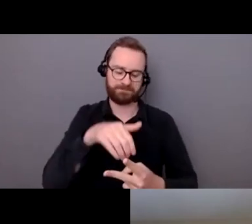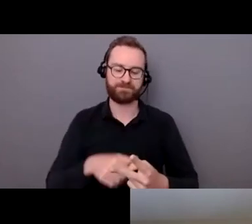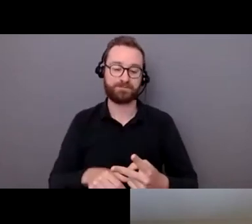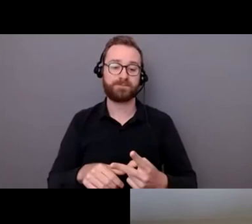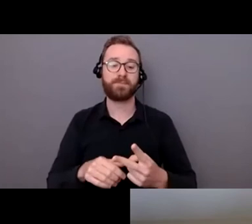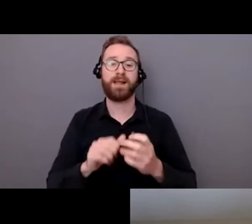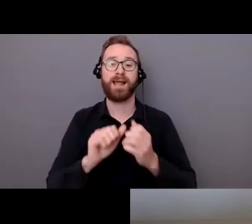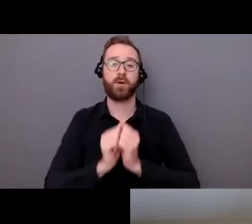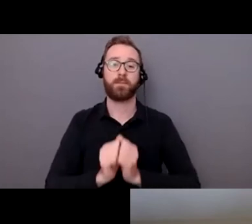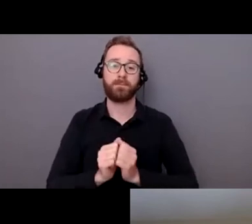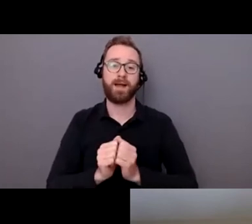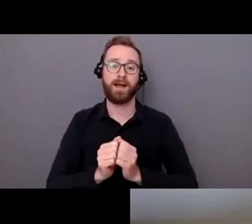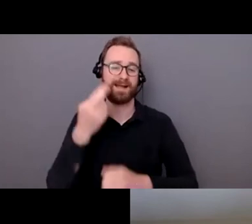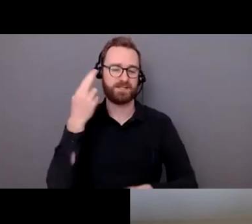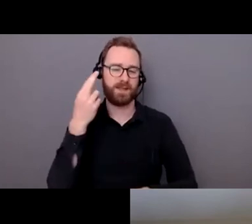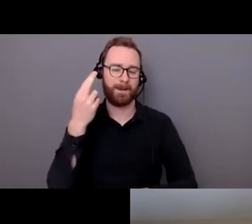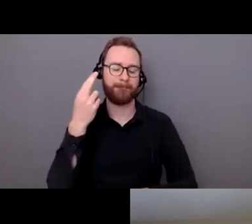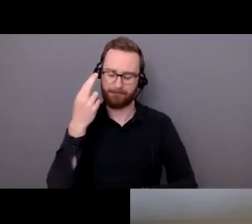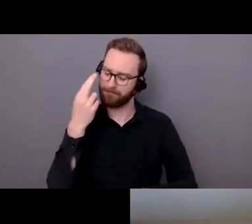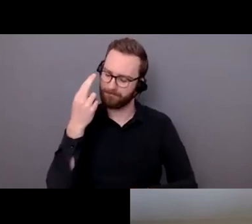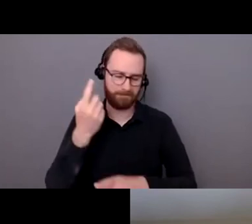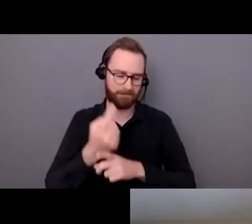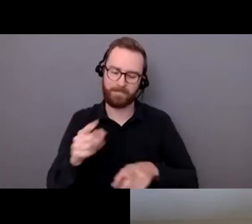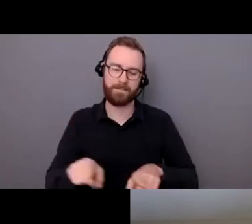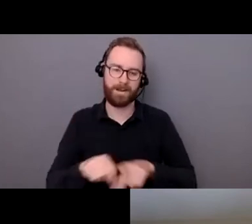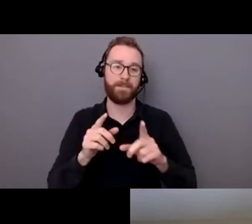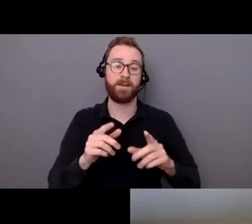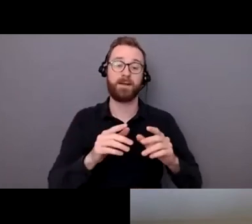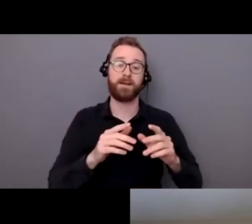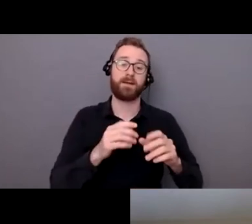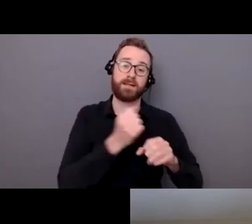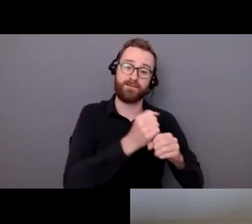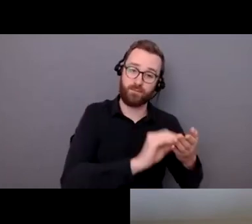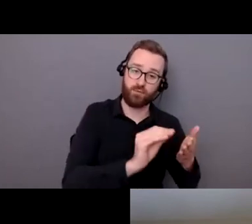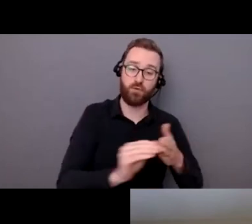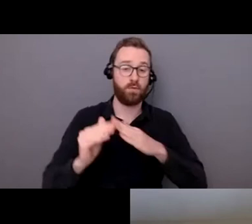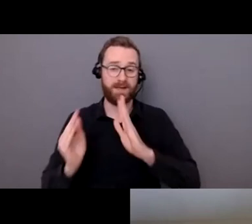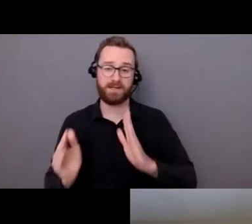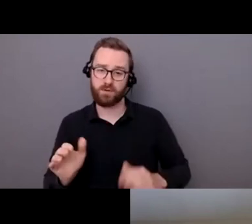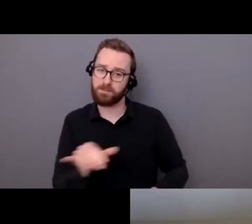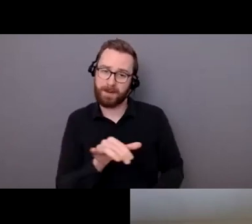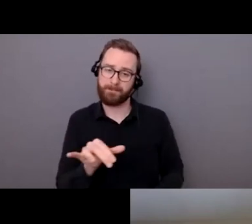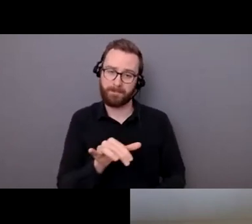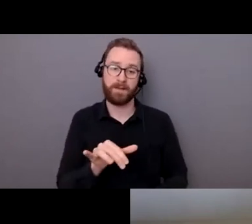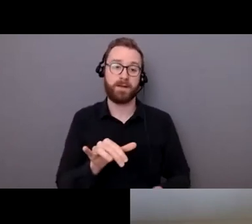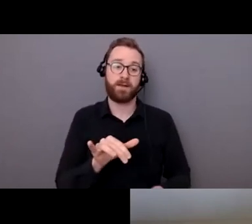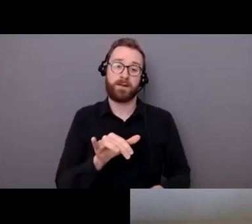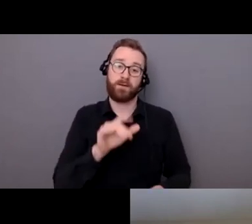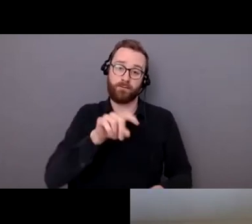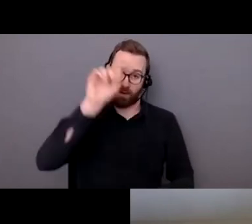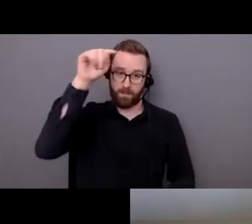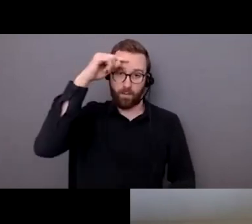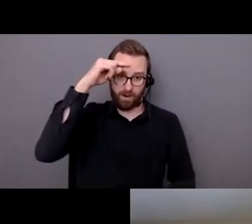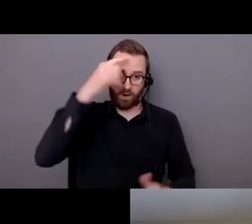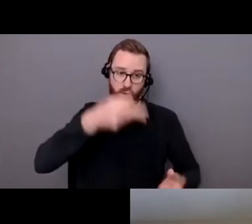raisonnable demeure, hein, qu'on travaille à la maison ou au bureau, c'est-à-dire que l'employeur a quand même une obligation de te fournir les